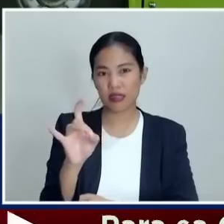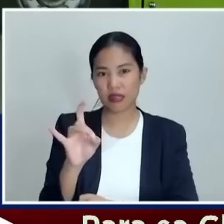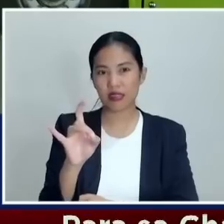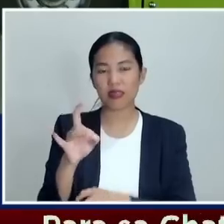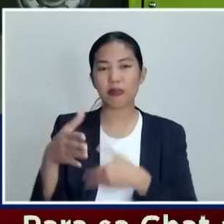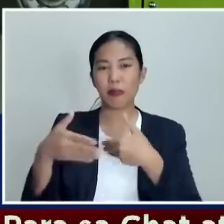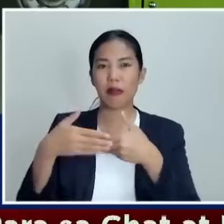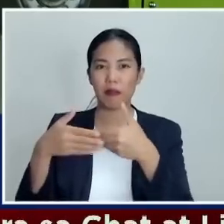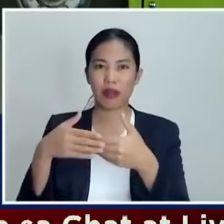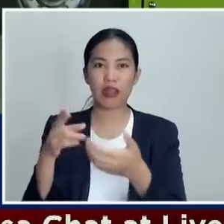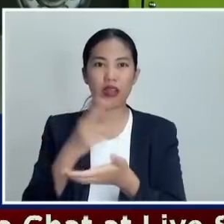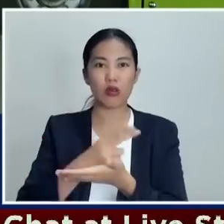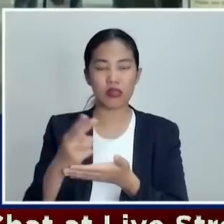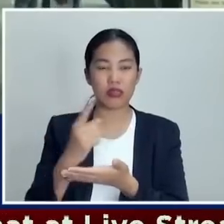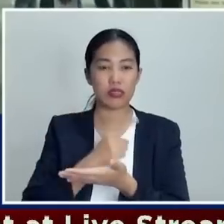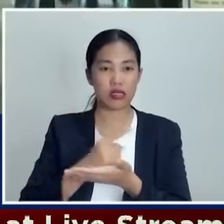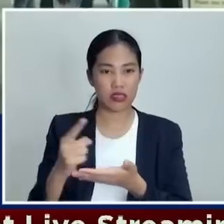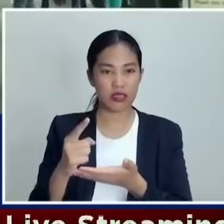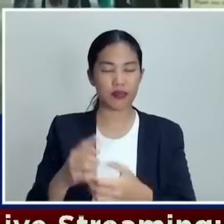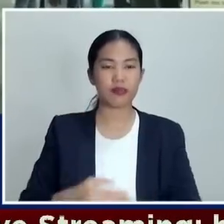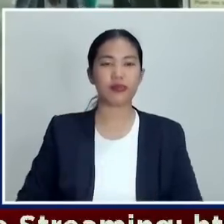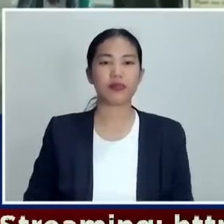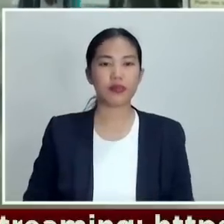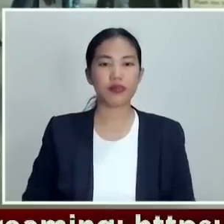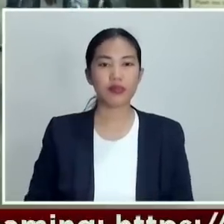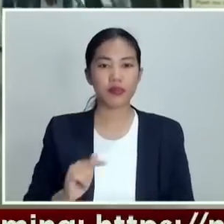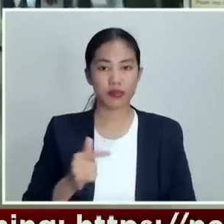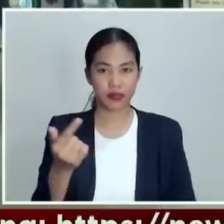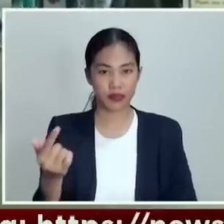Santa. Jackie Manabat, ABS-CBN News.